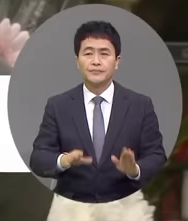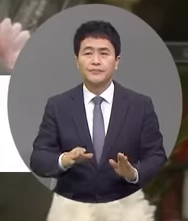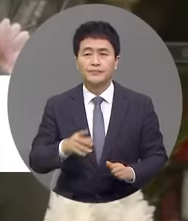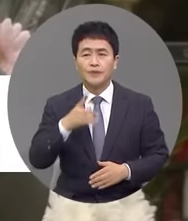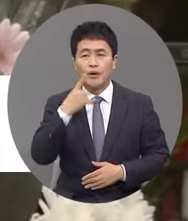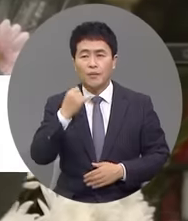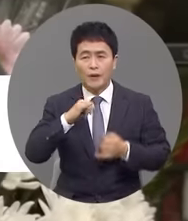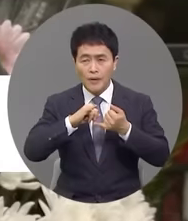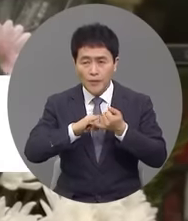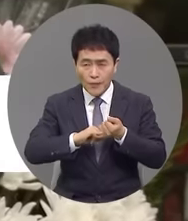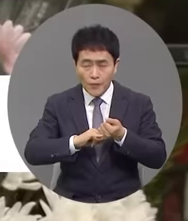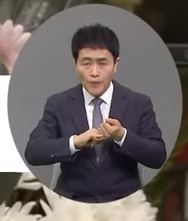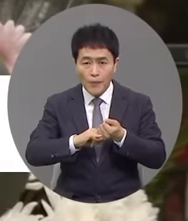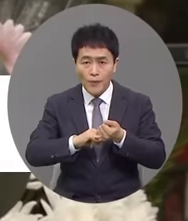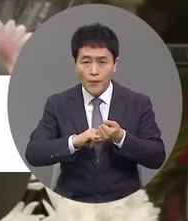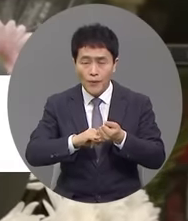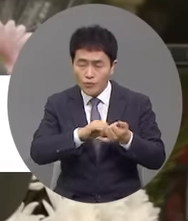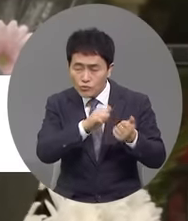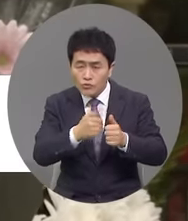꼭 밝혀낼 게리마.